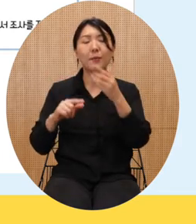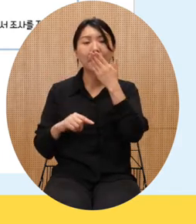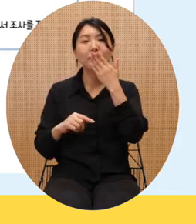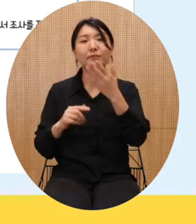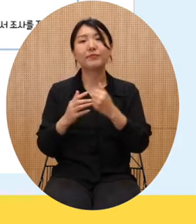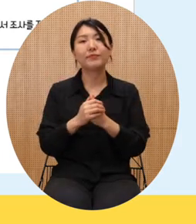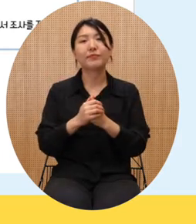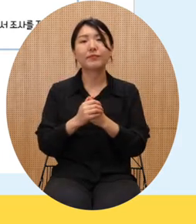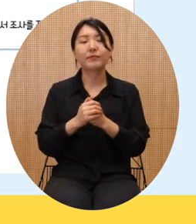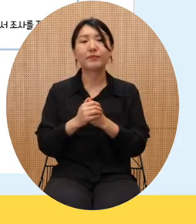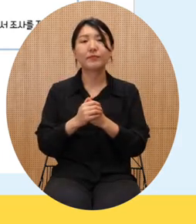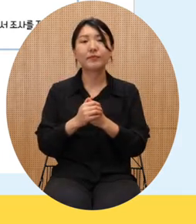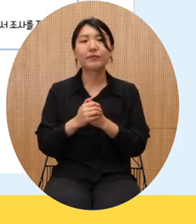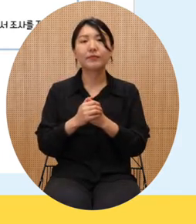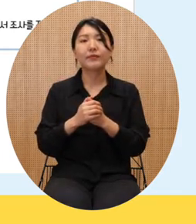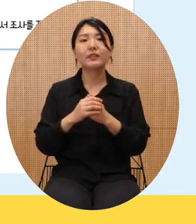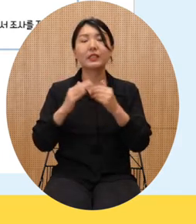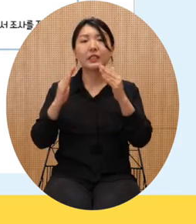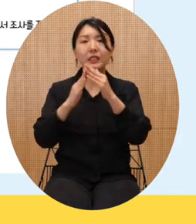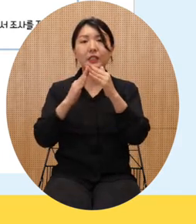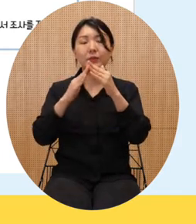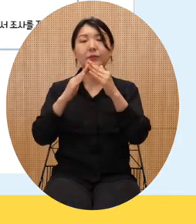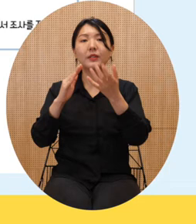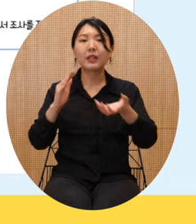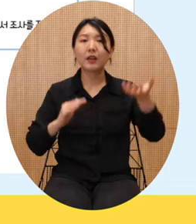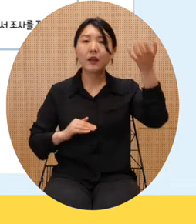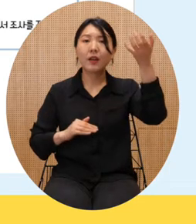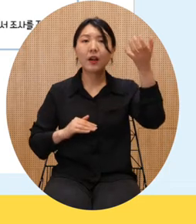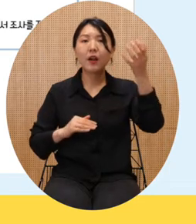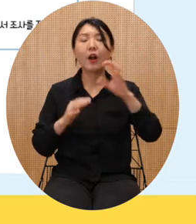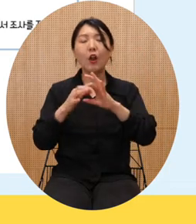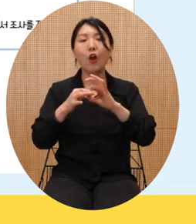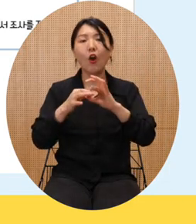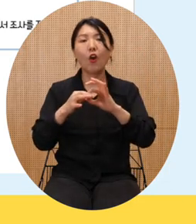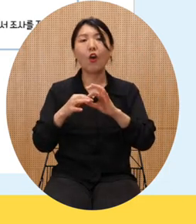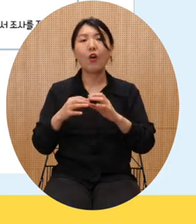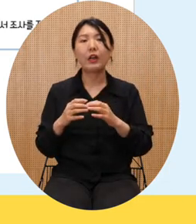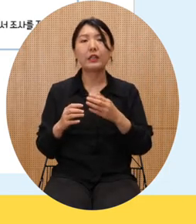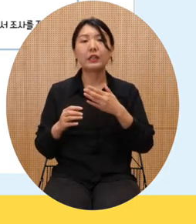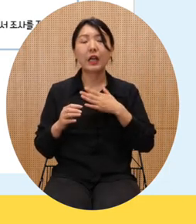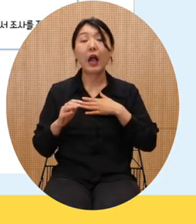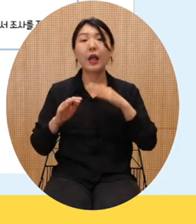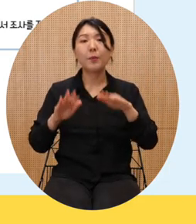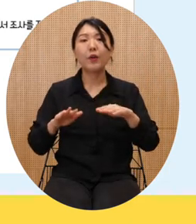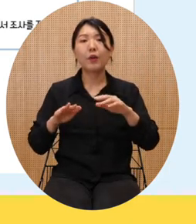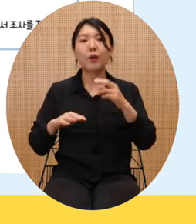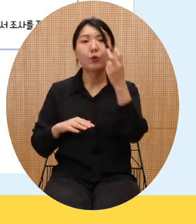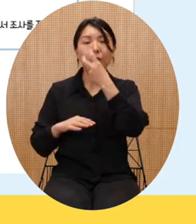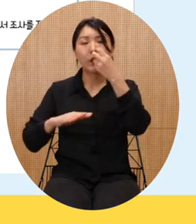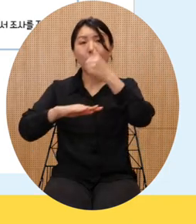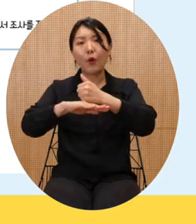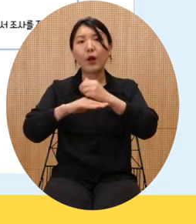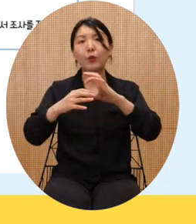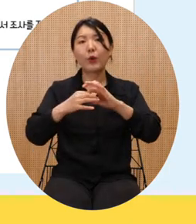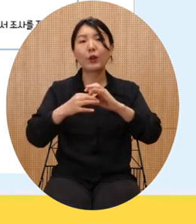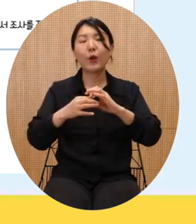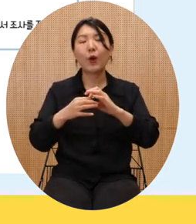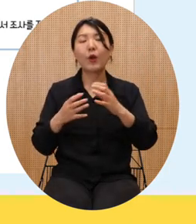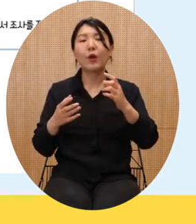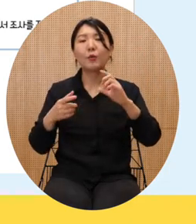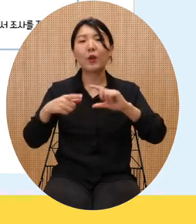아파트를. 근데 이렇게 그러니까 주거 상향에 관해서 저는 이번 조사 결과를